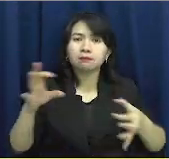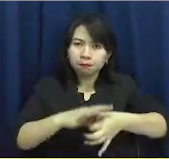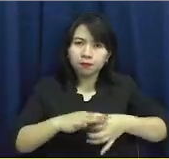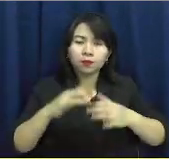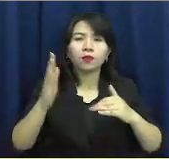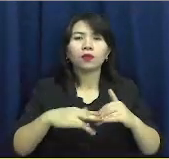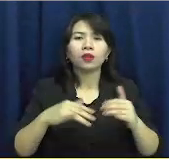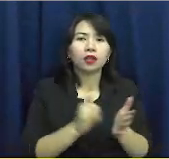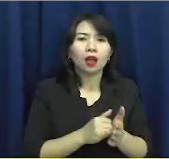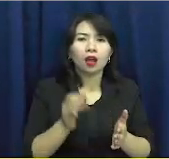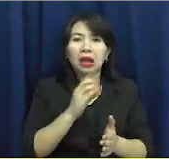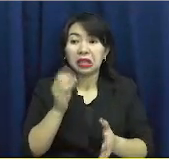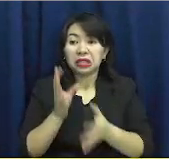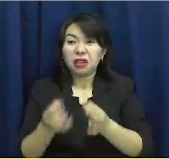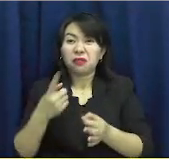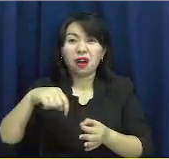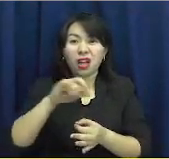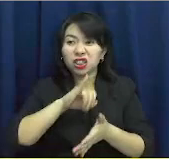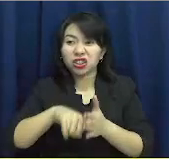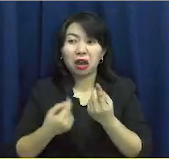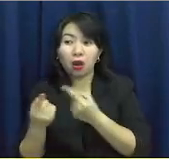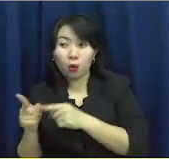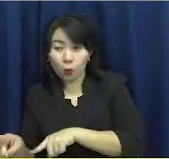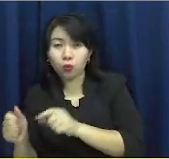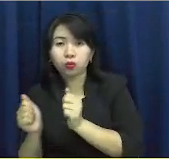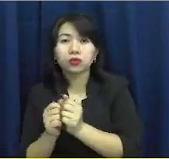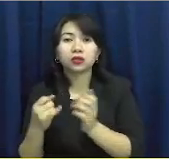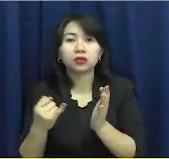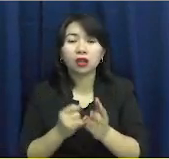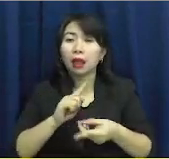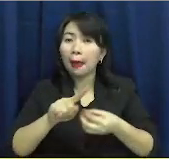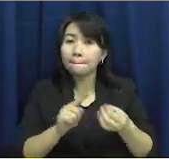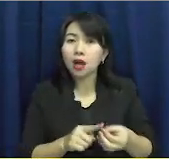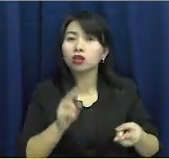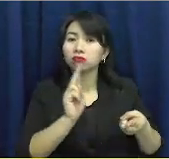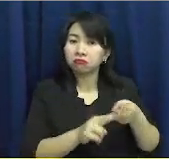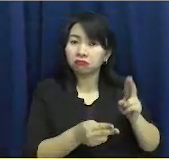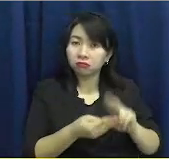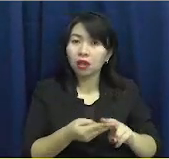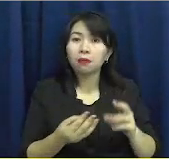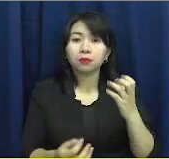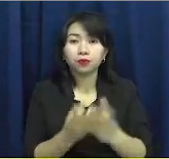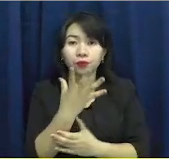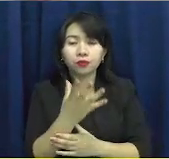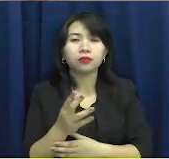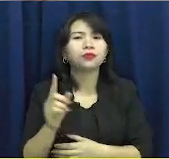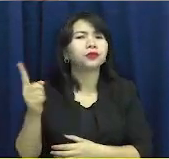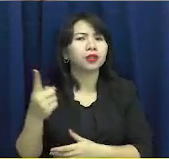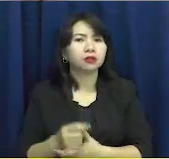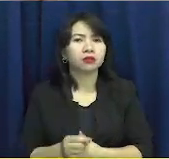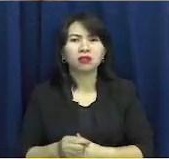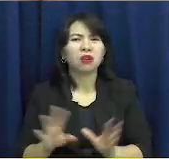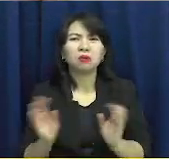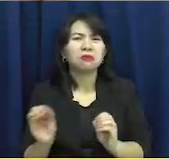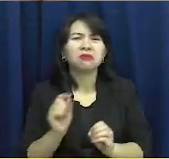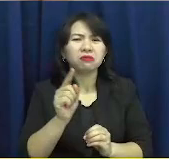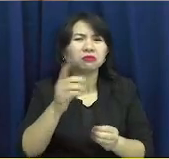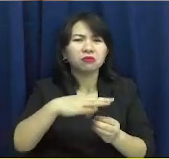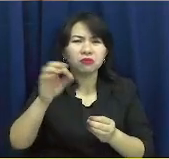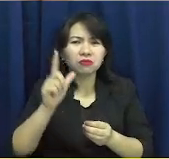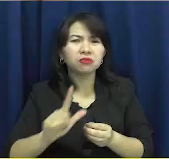or sasabay lang tayo doon sa tinatawag natin numerical growth, di ba? Unang-una, wala ka ng spiritual